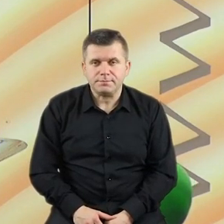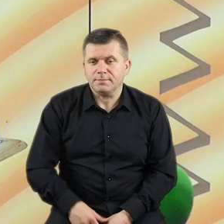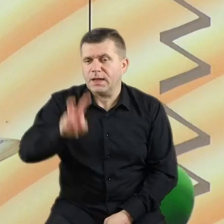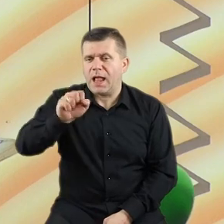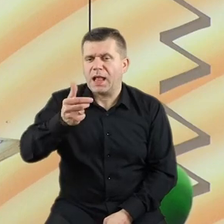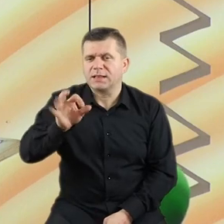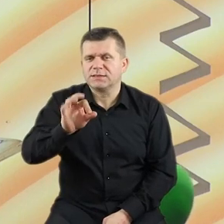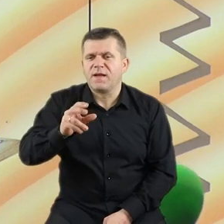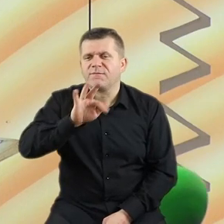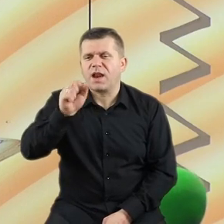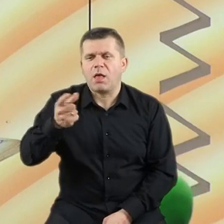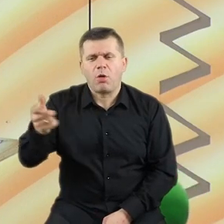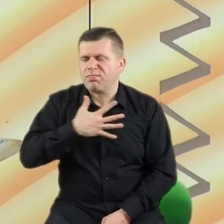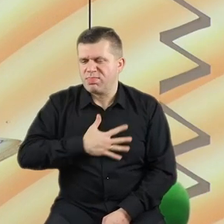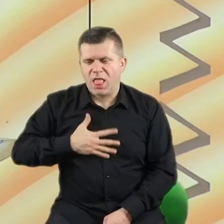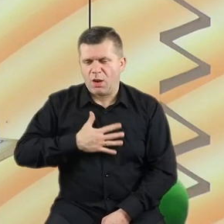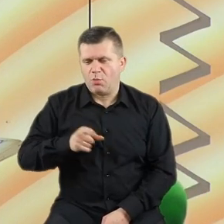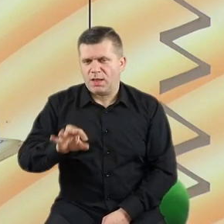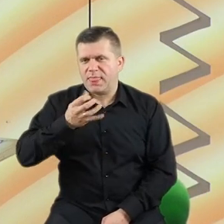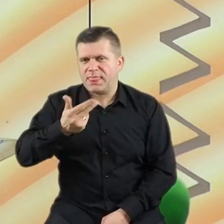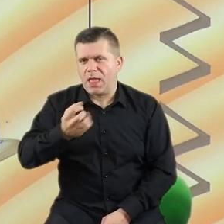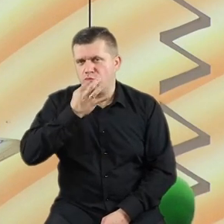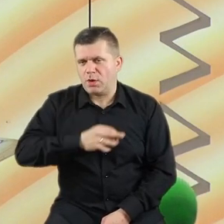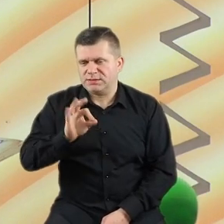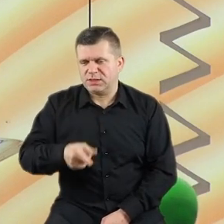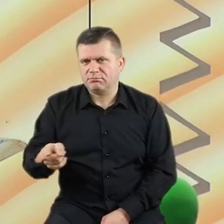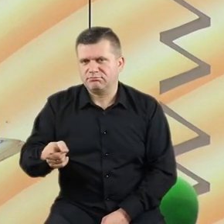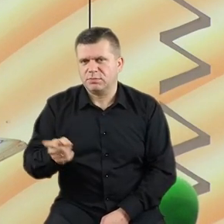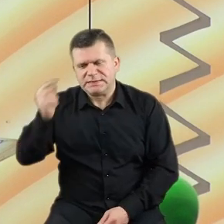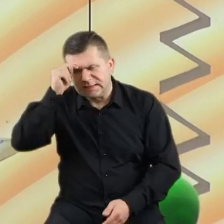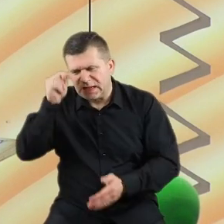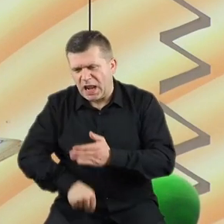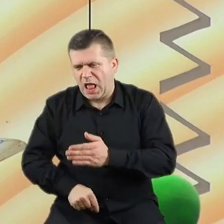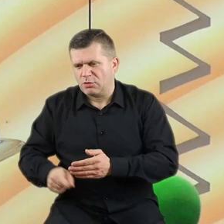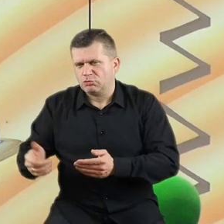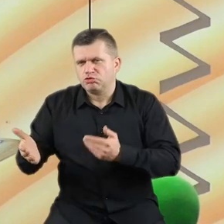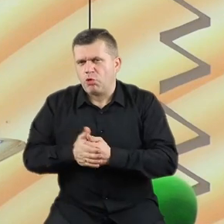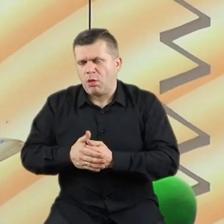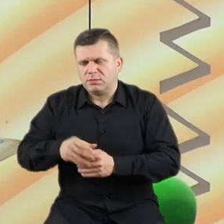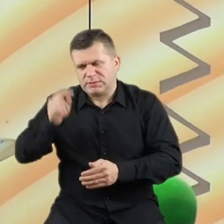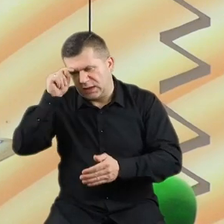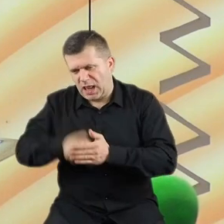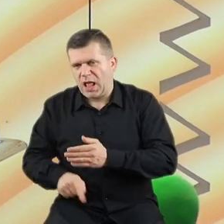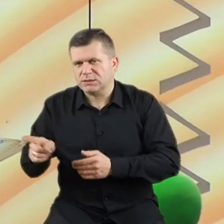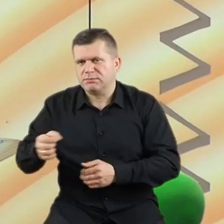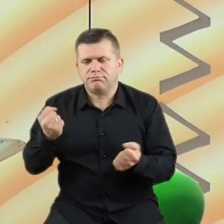Hans Frank nie lubił swojego najmłodszego syna. On bardzo zdradzał swoją żonę, że ona nie pozostawała mu dłużna